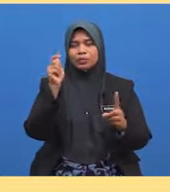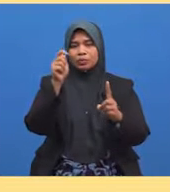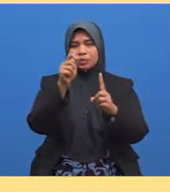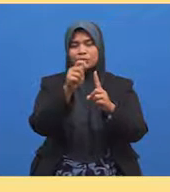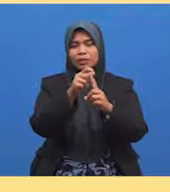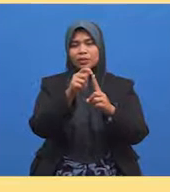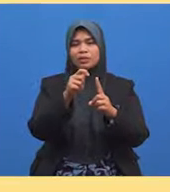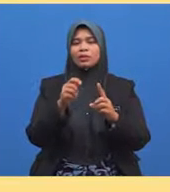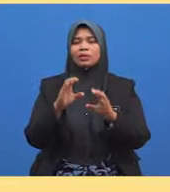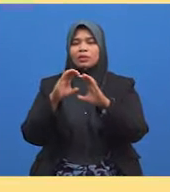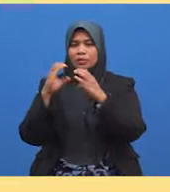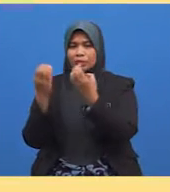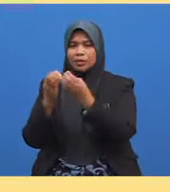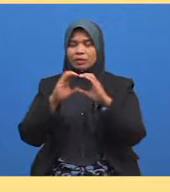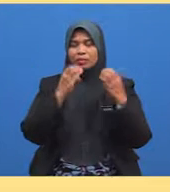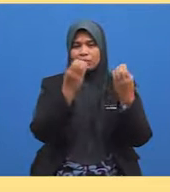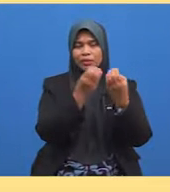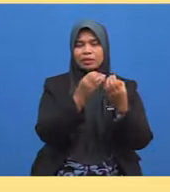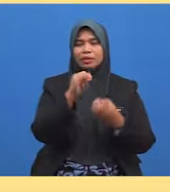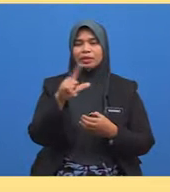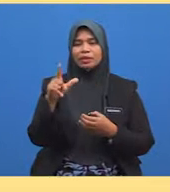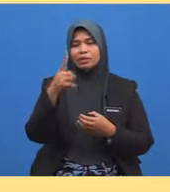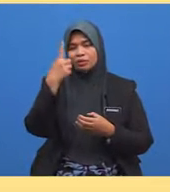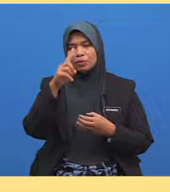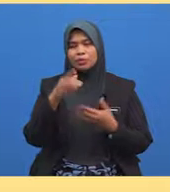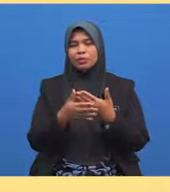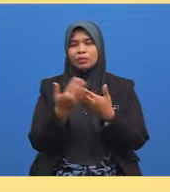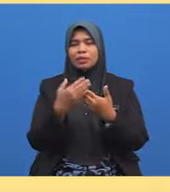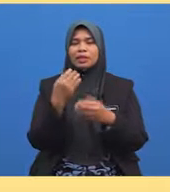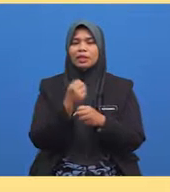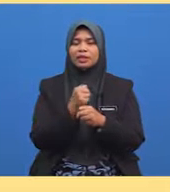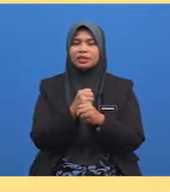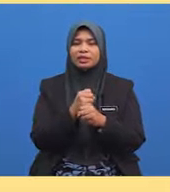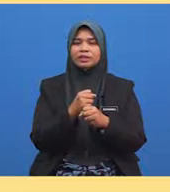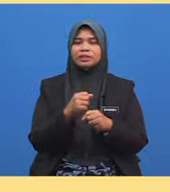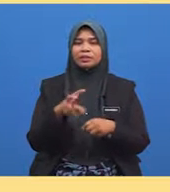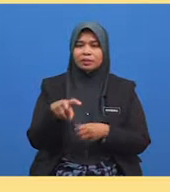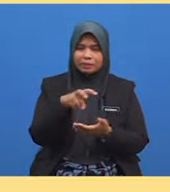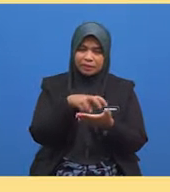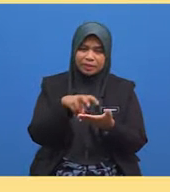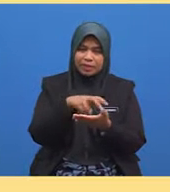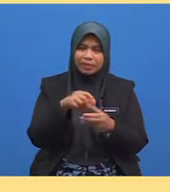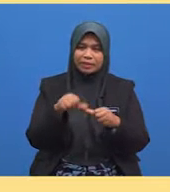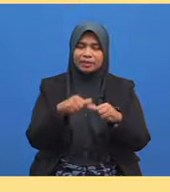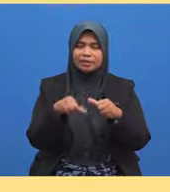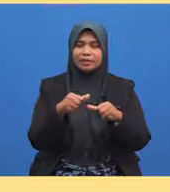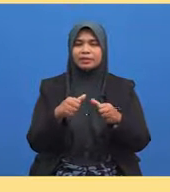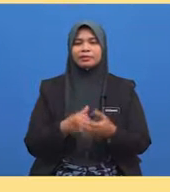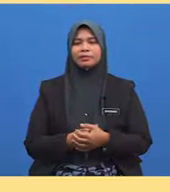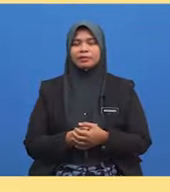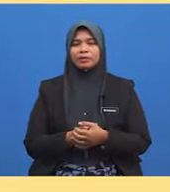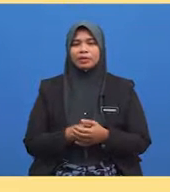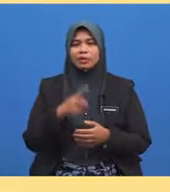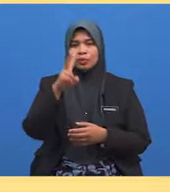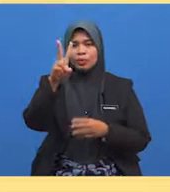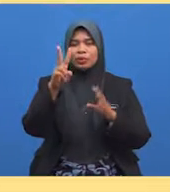organisma adalah untuk memudahkan kerja-kerja penyelidikan ahli saintis. Dua kumpulan utama organisma